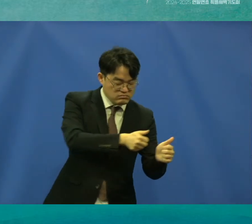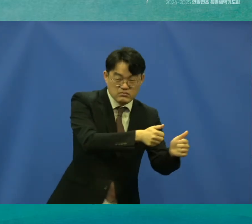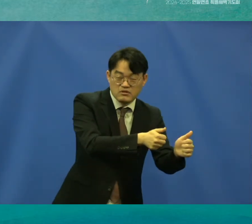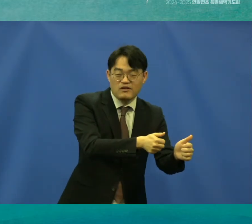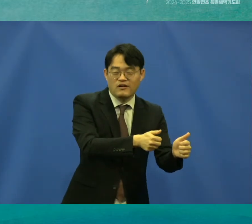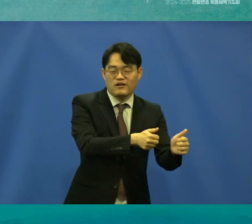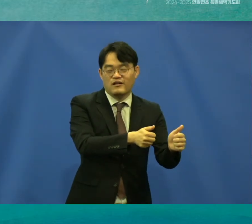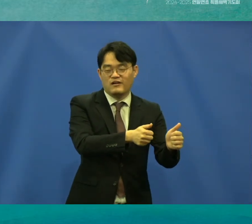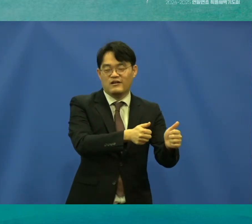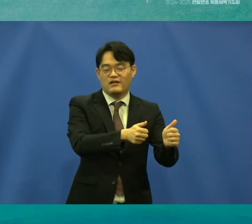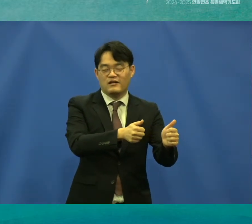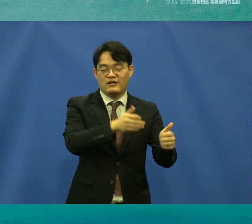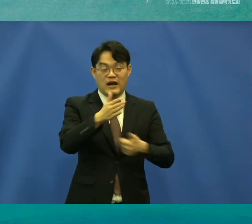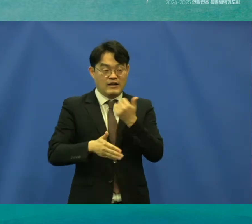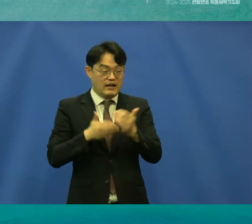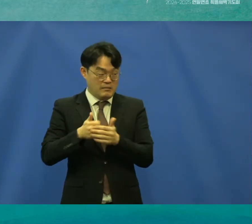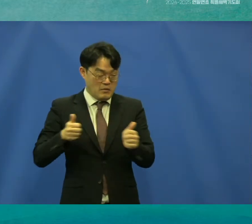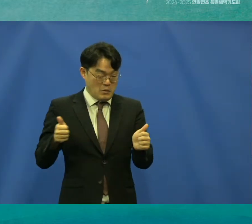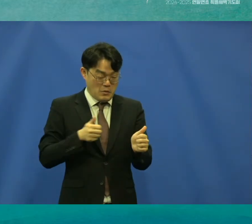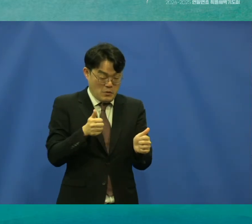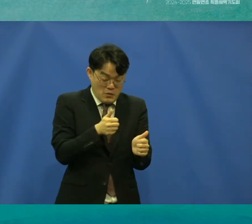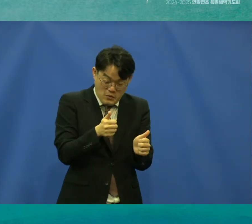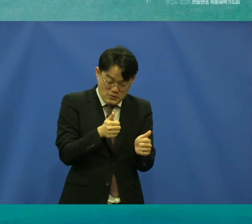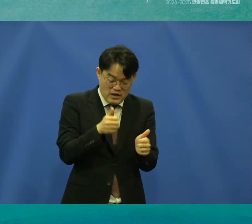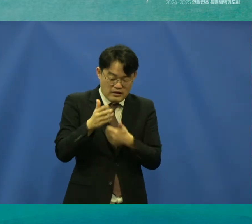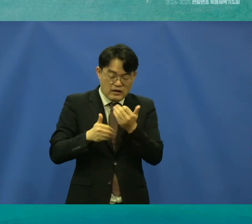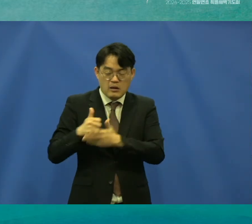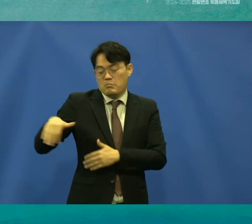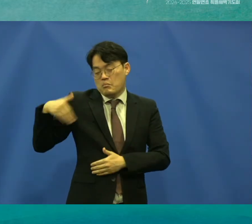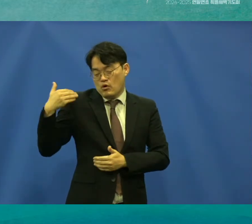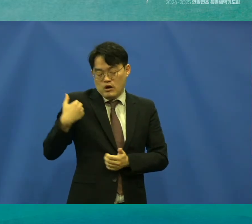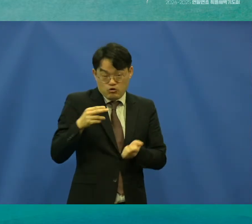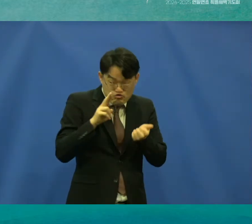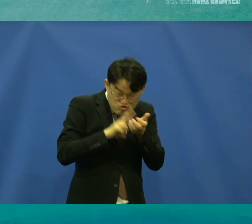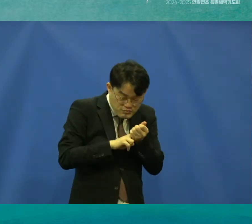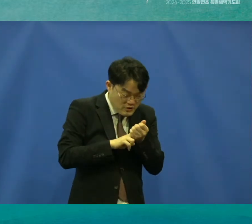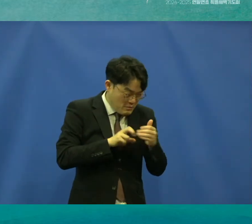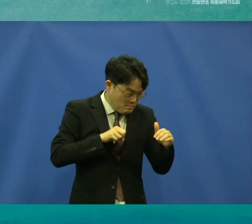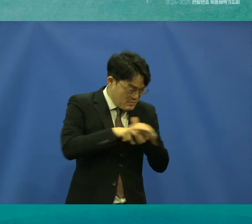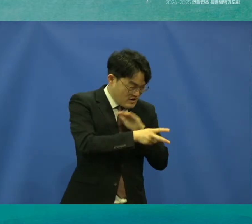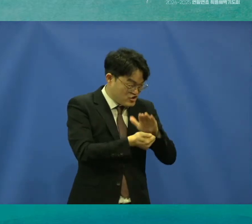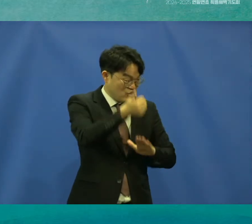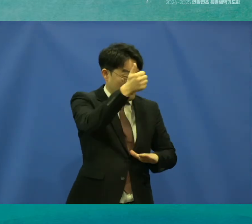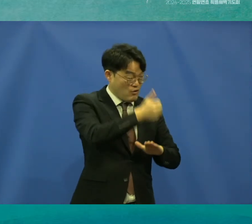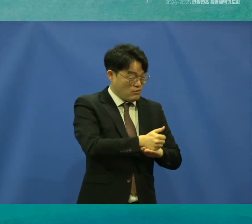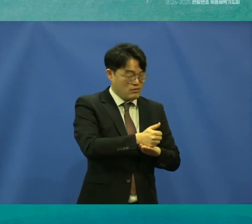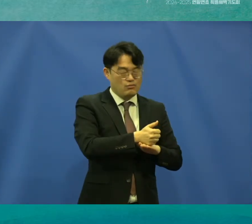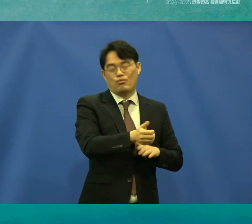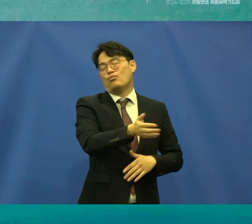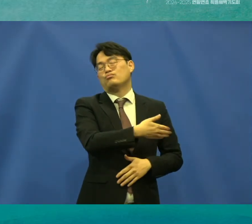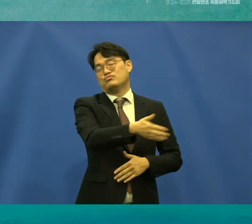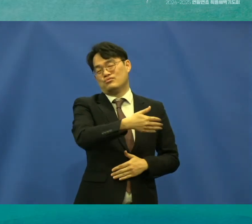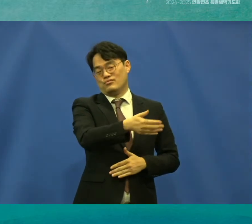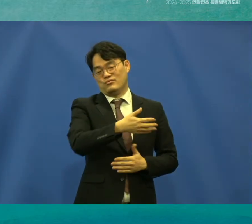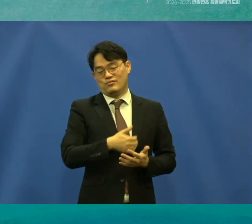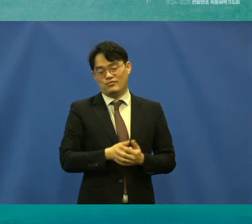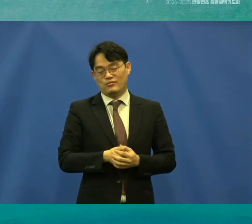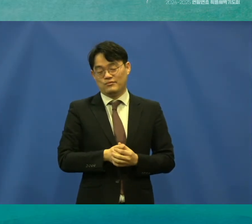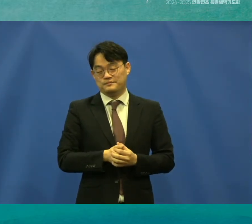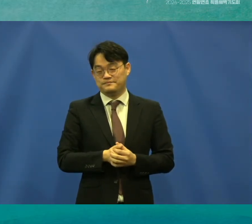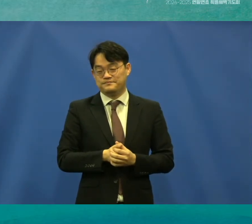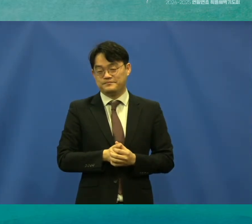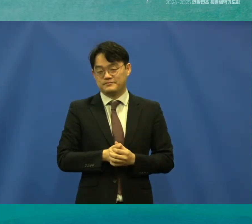없습니다. 하나님을 피하고 살아갈 수는 없는 것이죠. 하나님은 요나를 다시스행 배에서